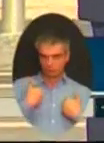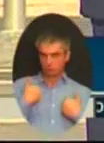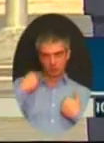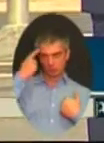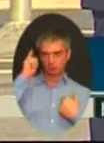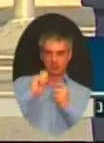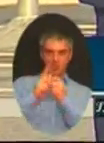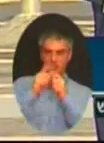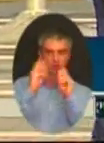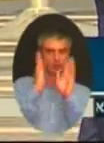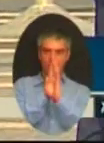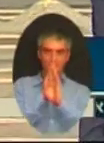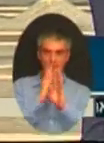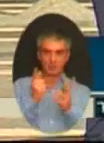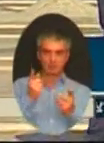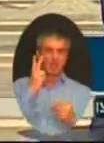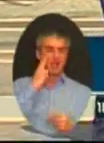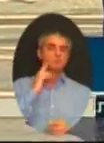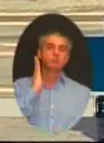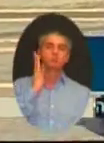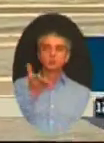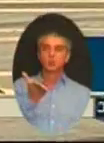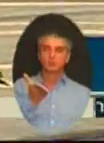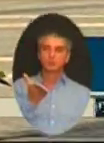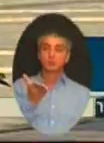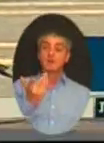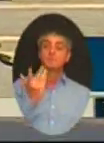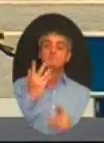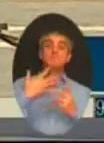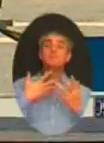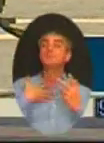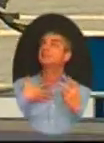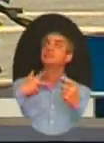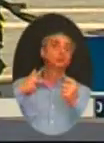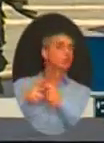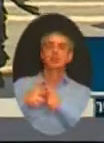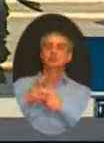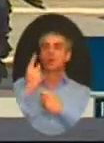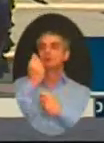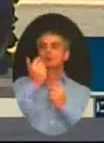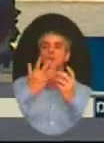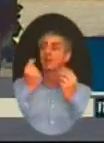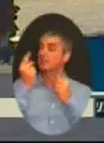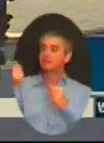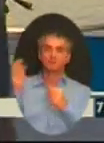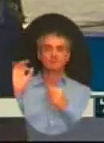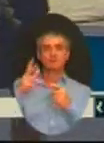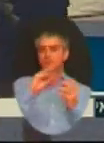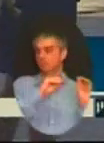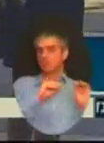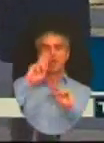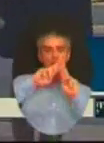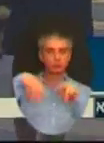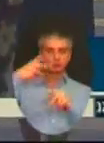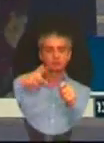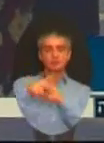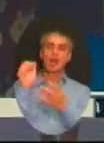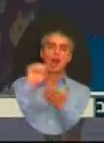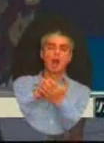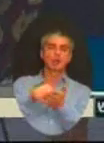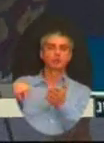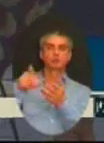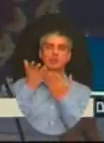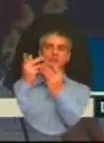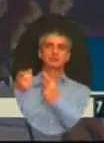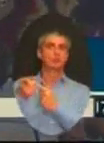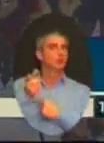חושב שצריך לשלם למחבלים הבזויים האלה, ומצידי שיקצצו אפילו בסכומי כסף כאלה ואחרים שעוברים לרשות על חשבון אותו